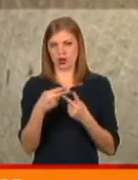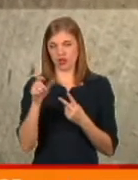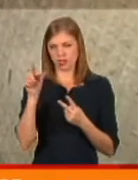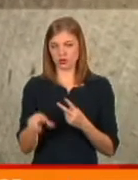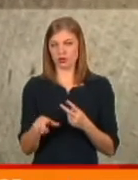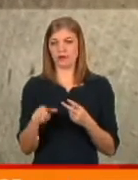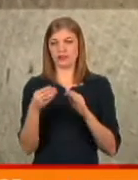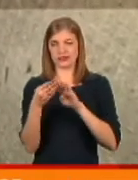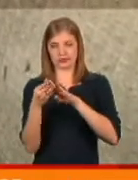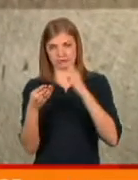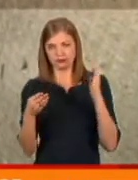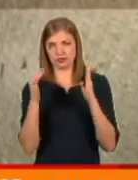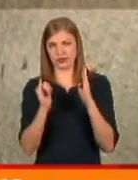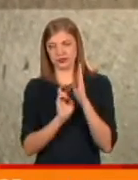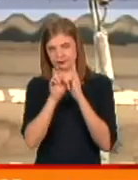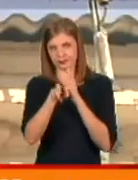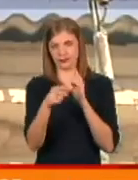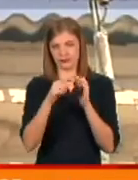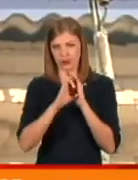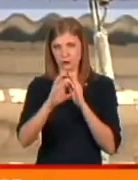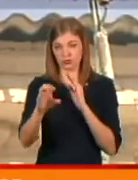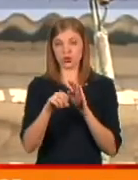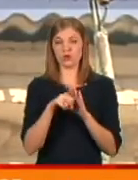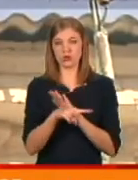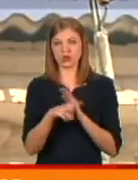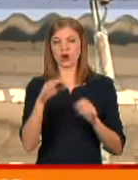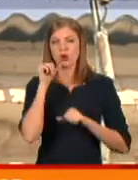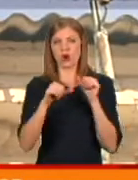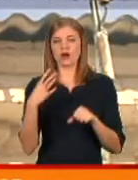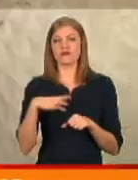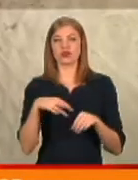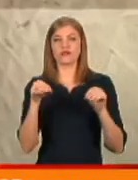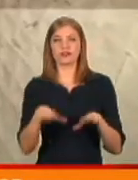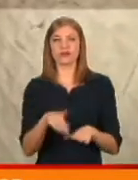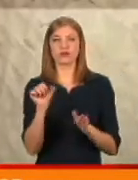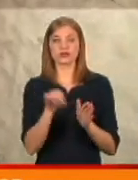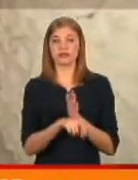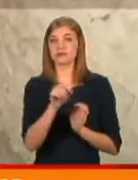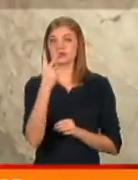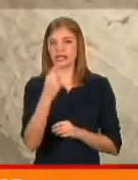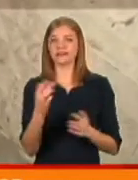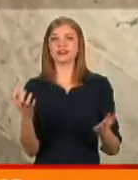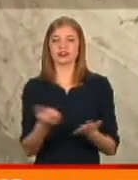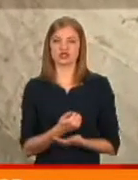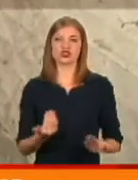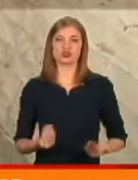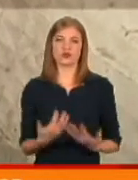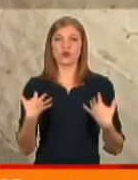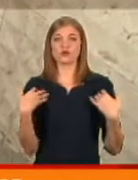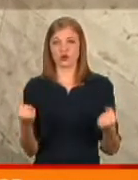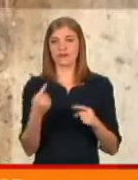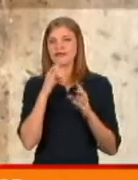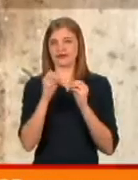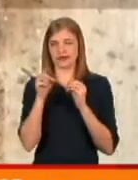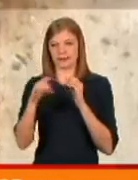арештований відтягнути і потрапити в цей самий. Утікача, що роками чекає на вирок за вбивство, за два дні знайшли живого-здорового в тій